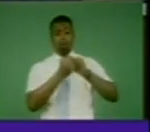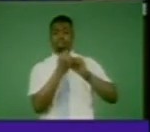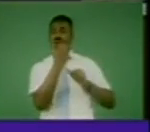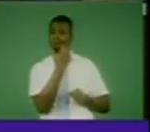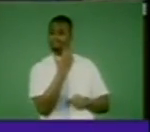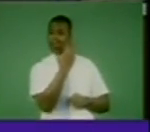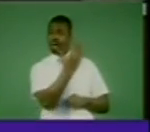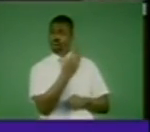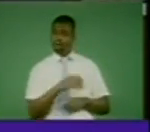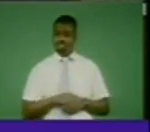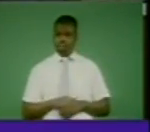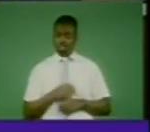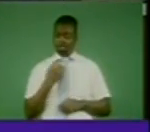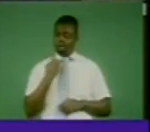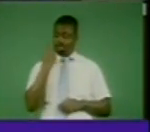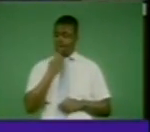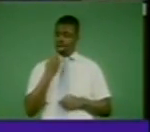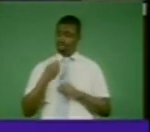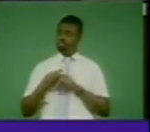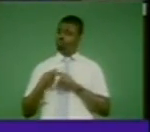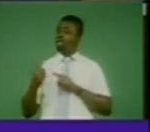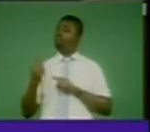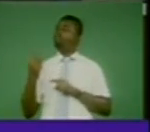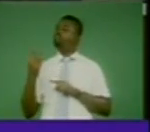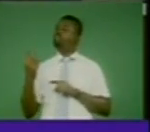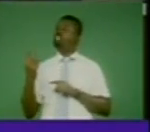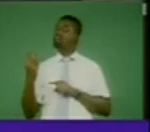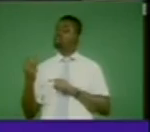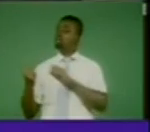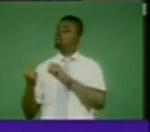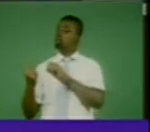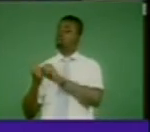yenye ibara 222 hadi 242A.